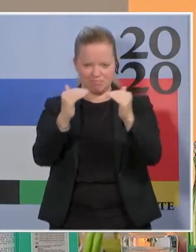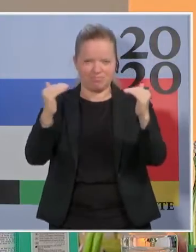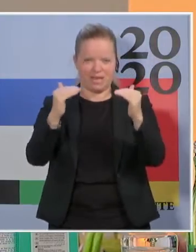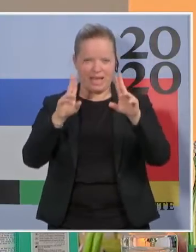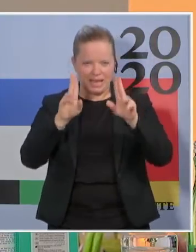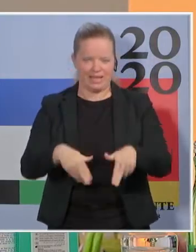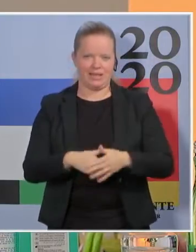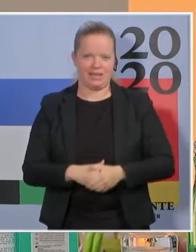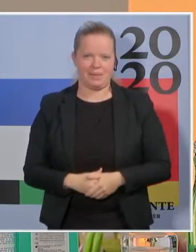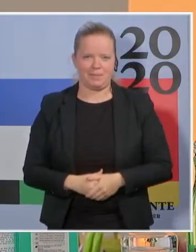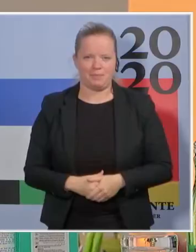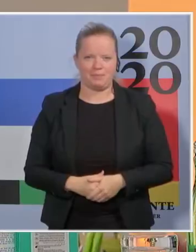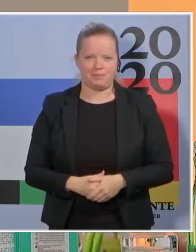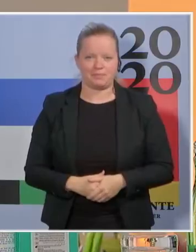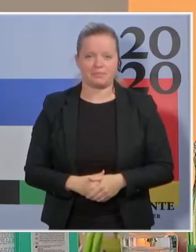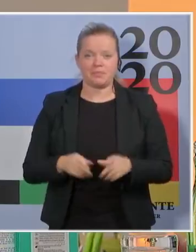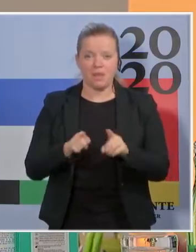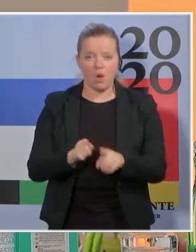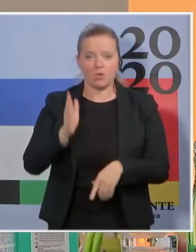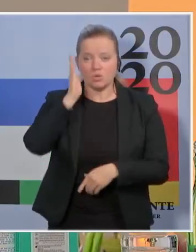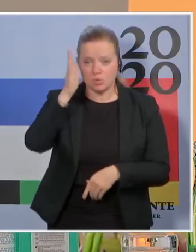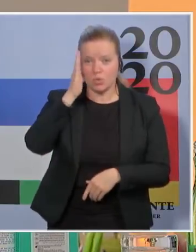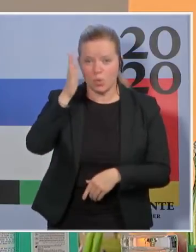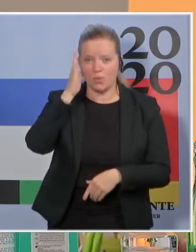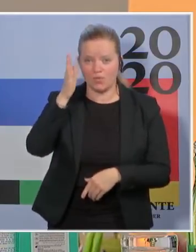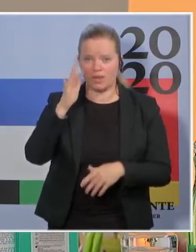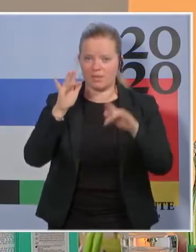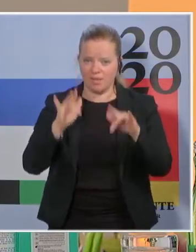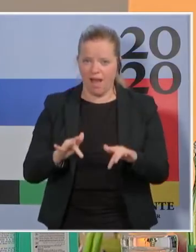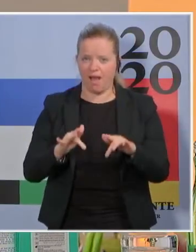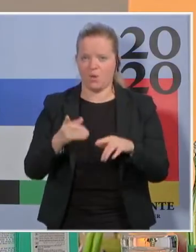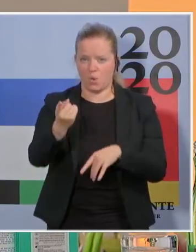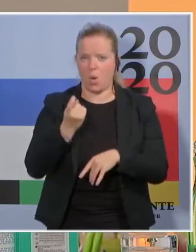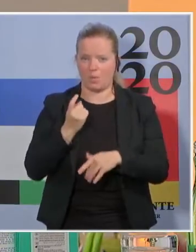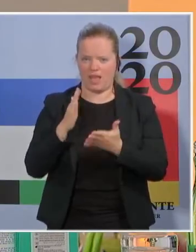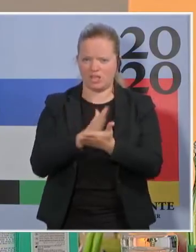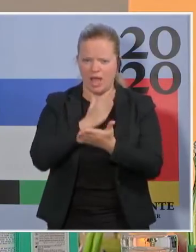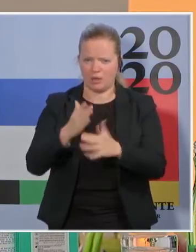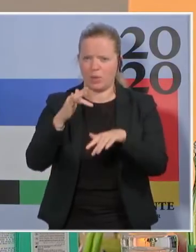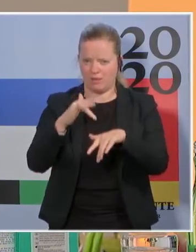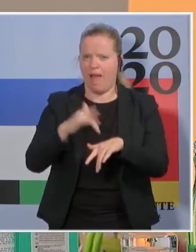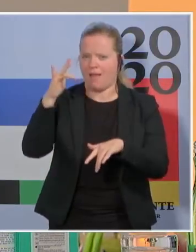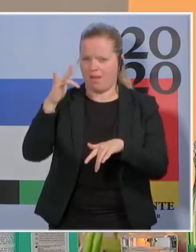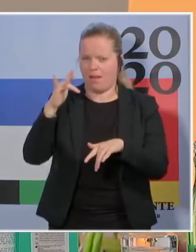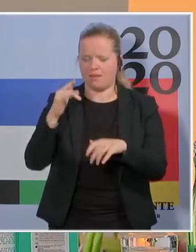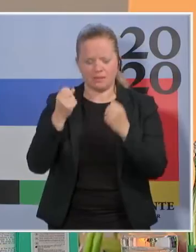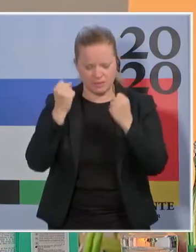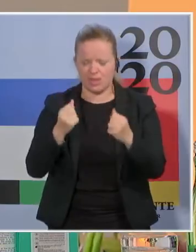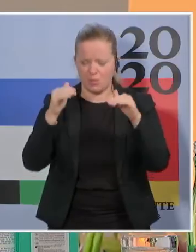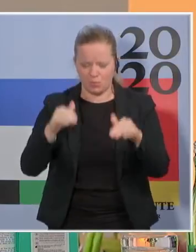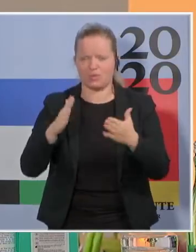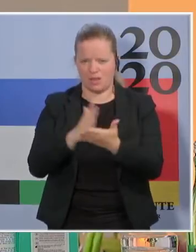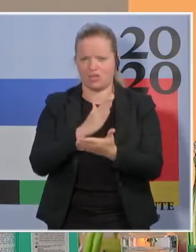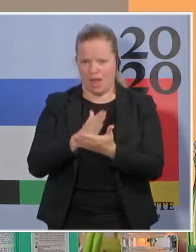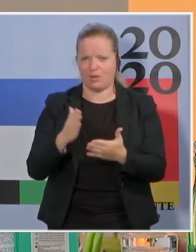Wir werden, so fürchte ich, auch in nächster Zukunft noch solche heiklen Entscheidungen treffen müssen. Und